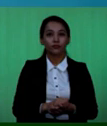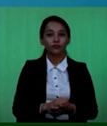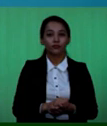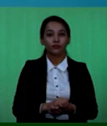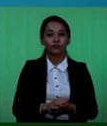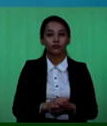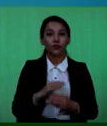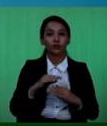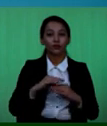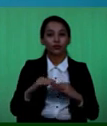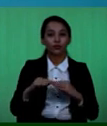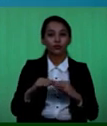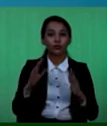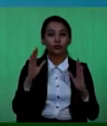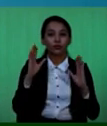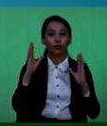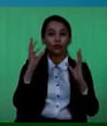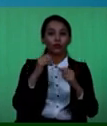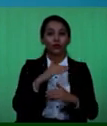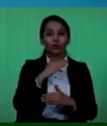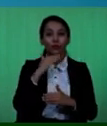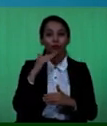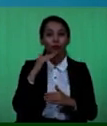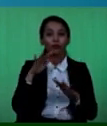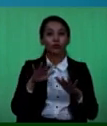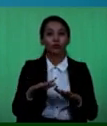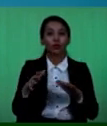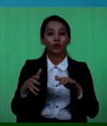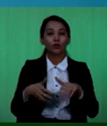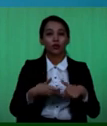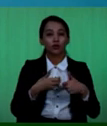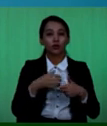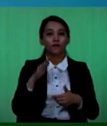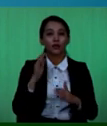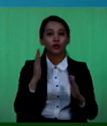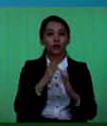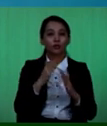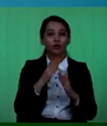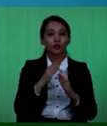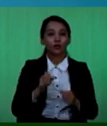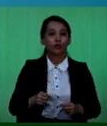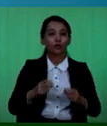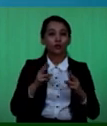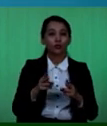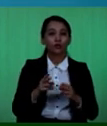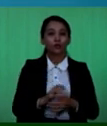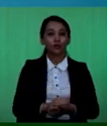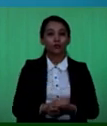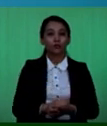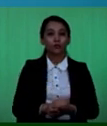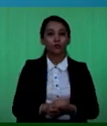Dasht, cho'l va o'rmonlarning katta qismi o'zlashtirilishi va tabiatga ziyon yetkazishi.